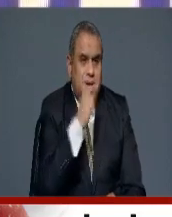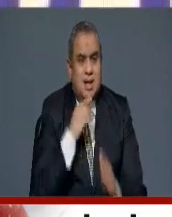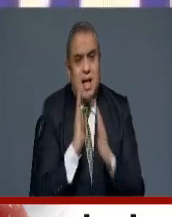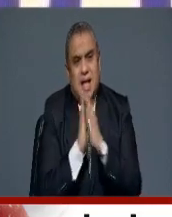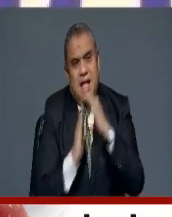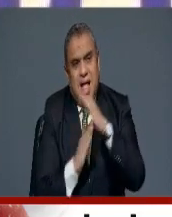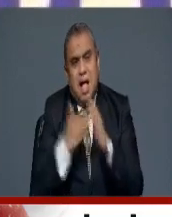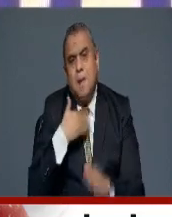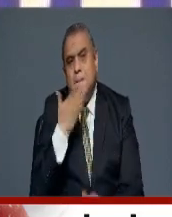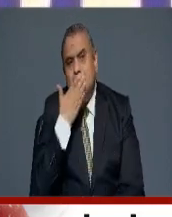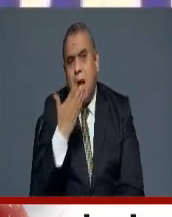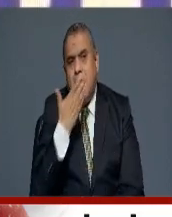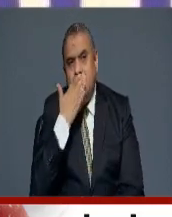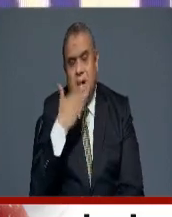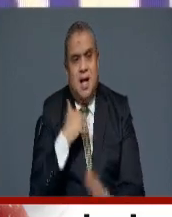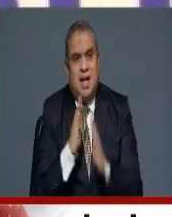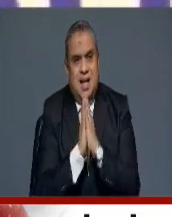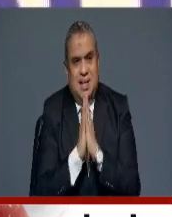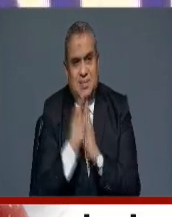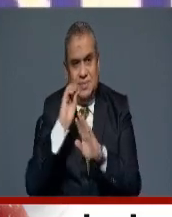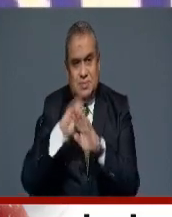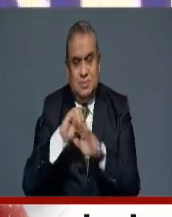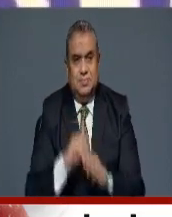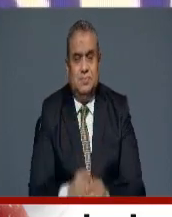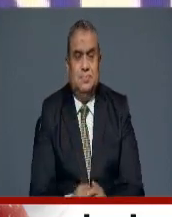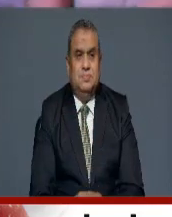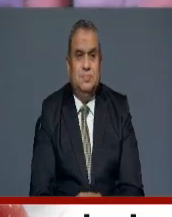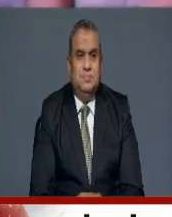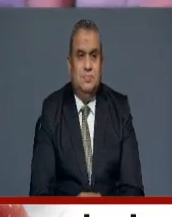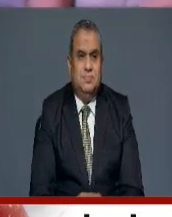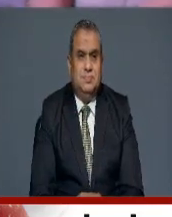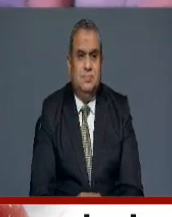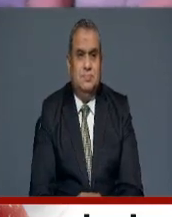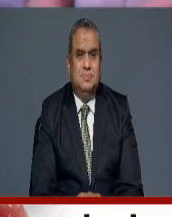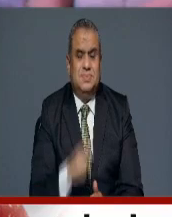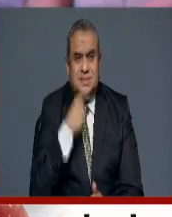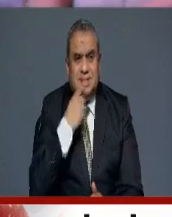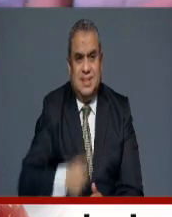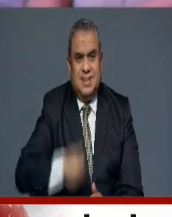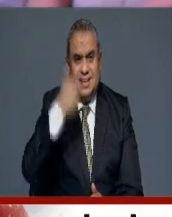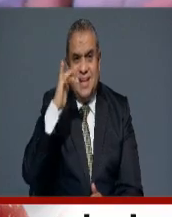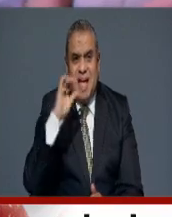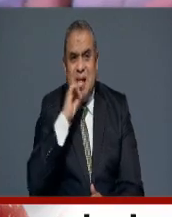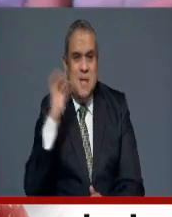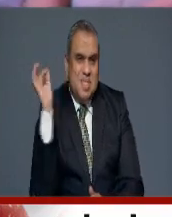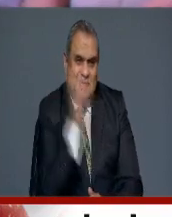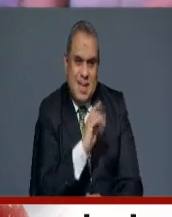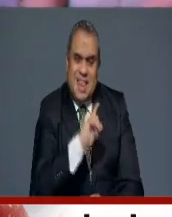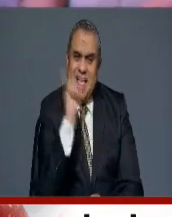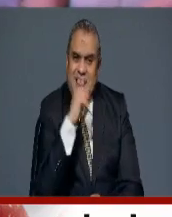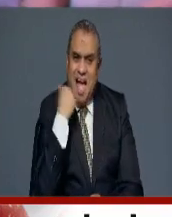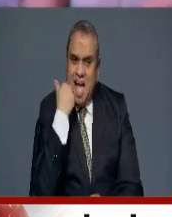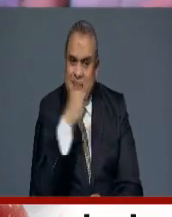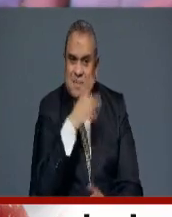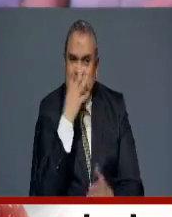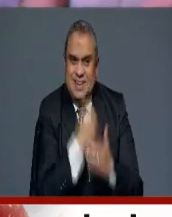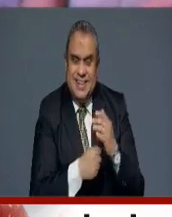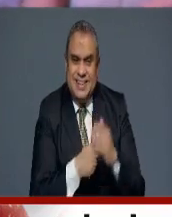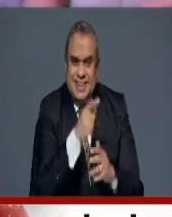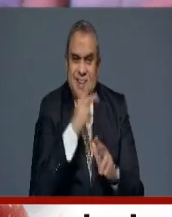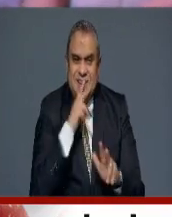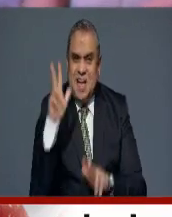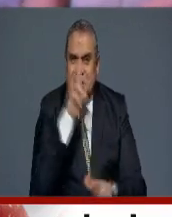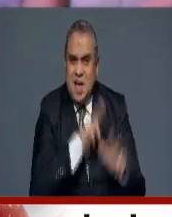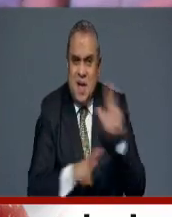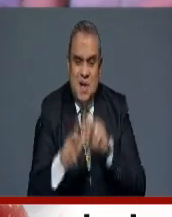انا نسيت. ماشي. يا احمد ما تقولهاش كده تاني. حاضر يا ريس. هي بتنصبش